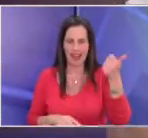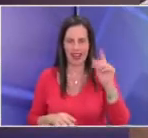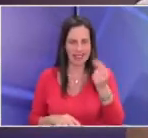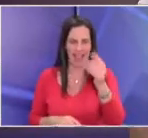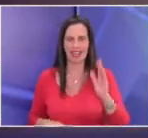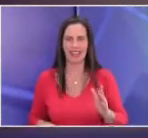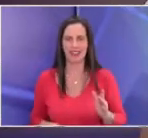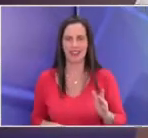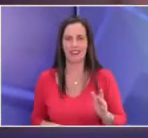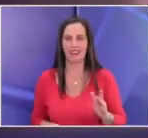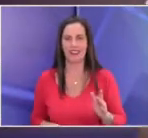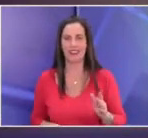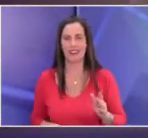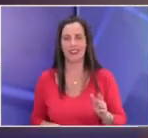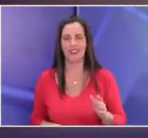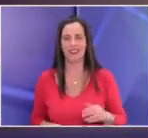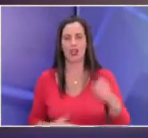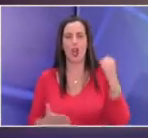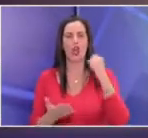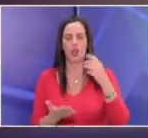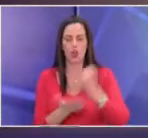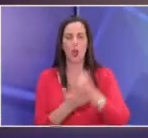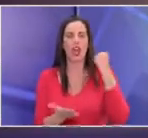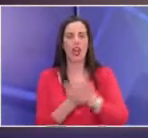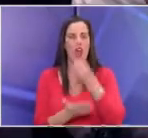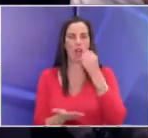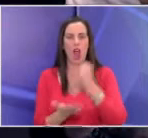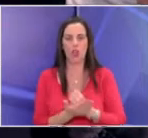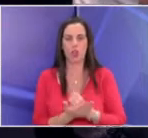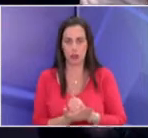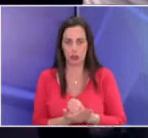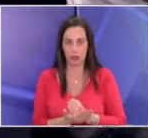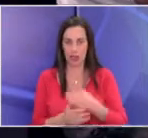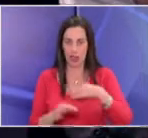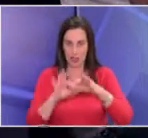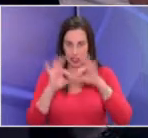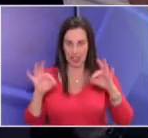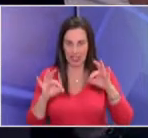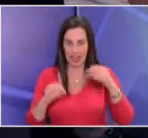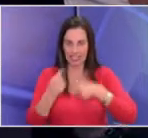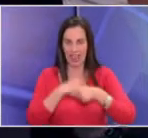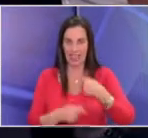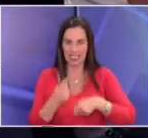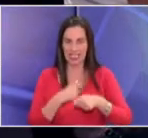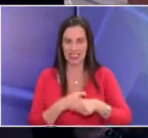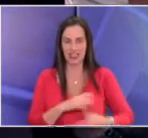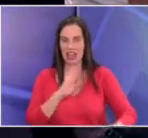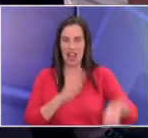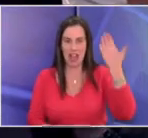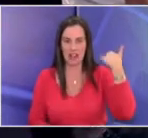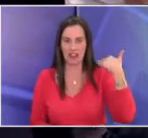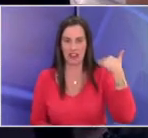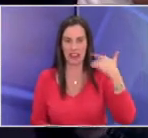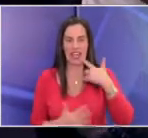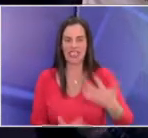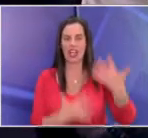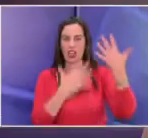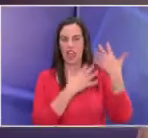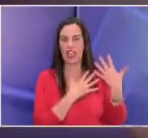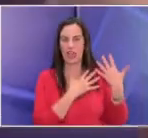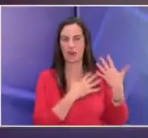ובינתיים עוברות שנים, וילדים לא רואים את ההורים שלהם, לא רואים את האבא שלהם, לא רואים את האמא שלהם. זה דברים שיכולים לשנות מערכת בחירות, כי אם יבוא